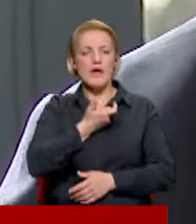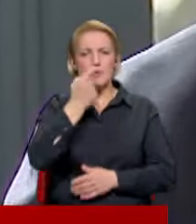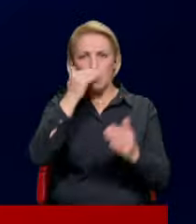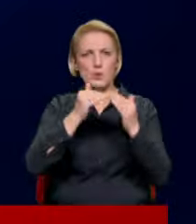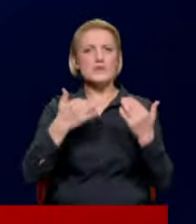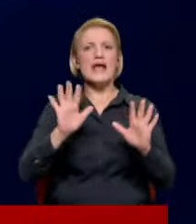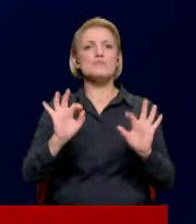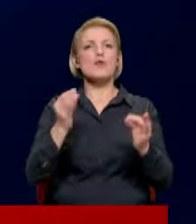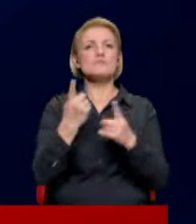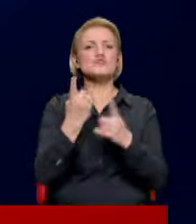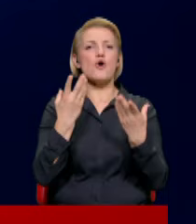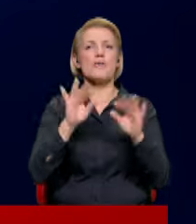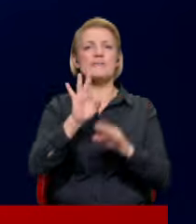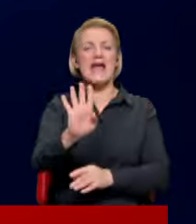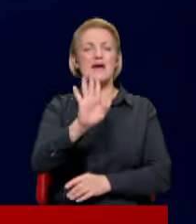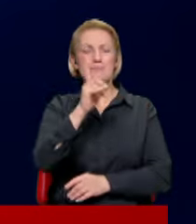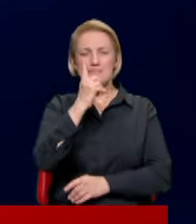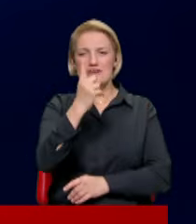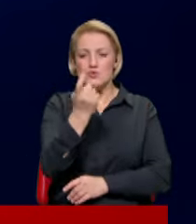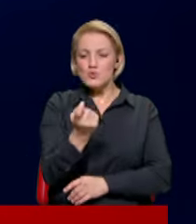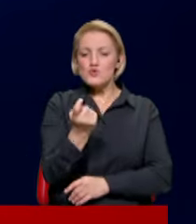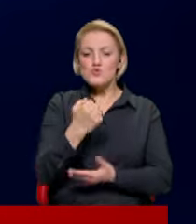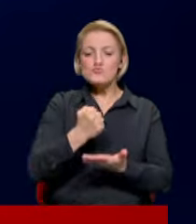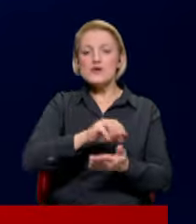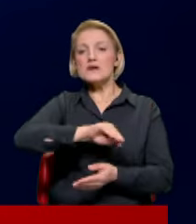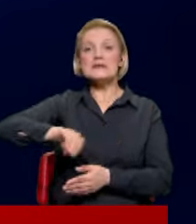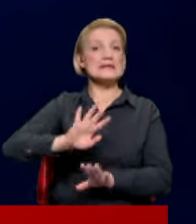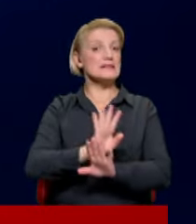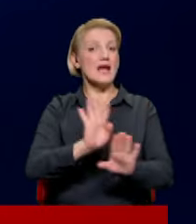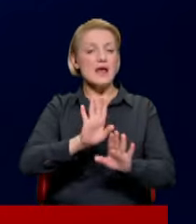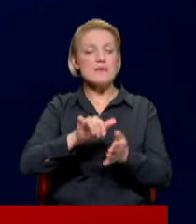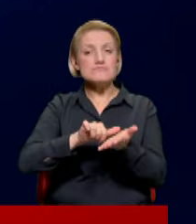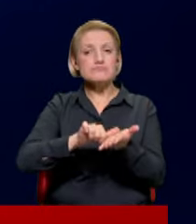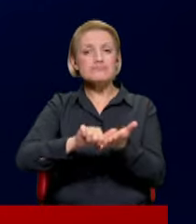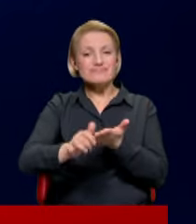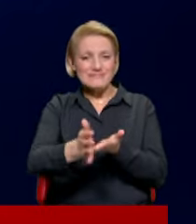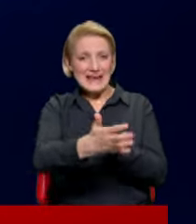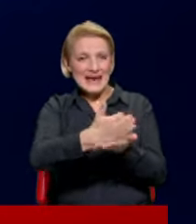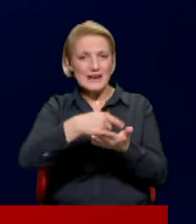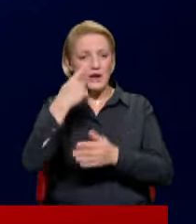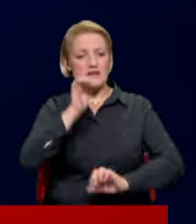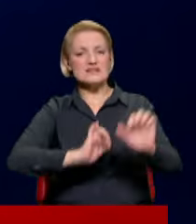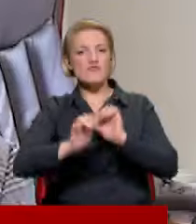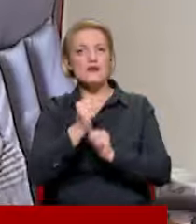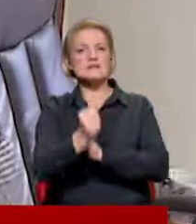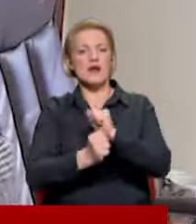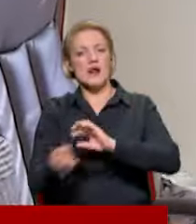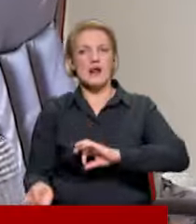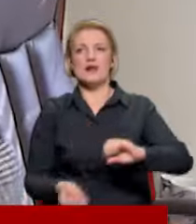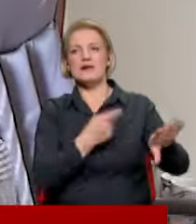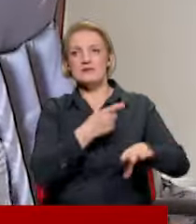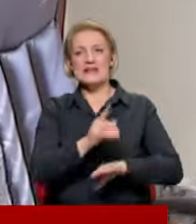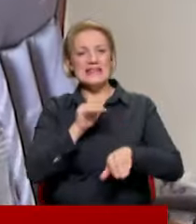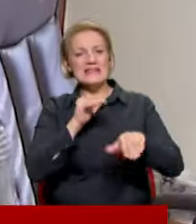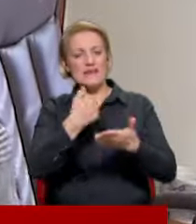bir şey olabilir mi tek bir kuruş bile bütçeye gitmeyecek tüm unsurlar savunma sanayini tahsis edilecek savunma sanayi